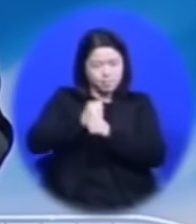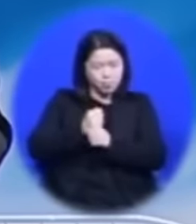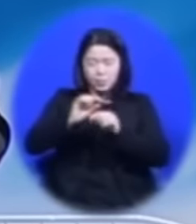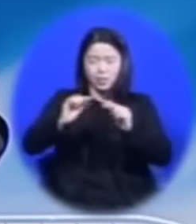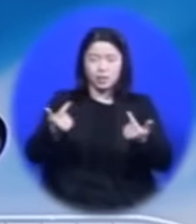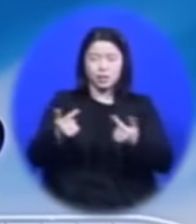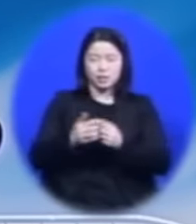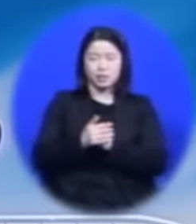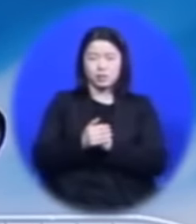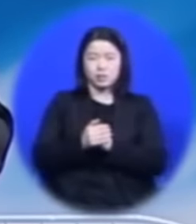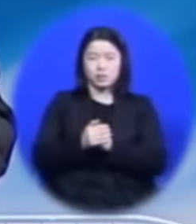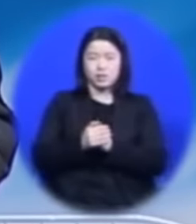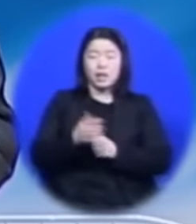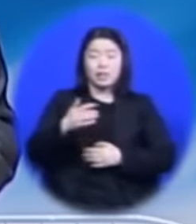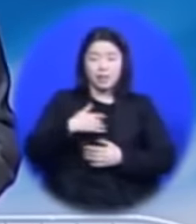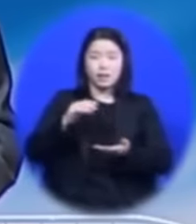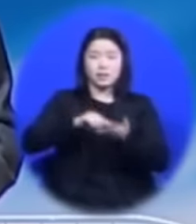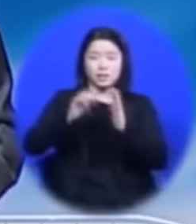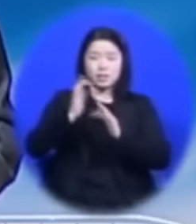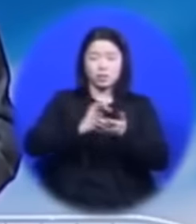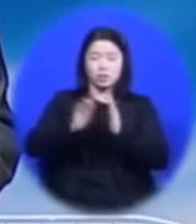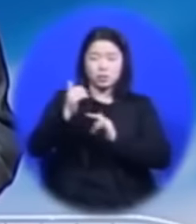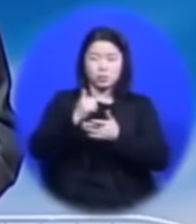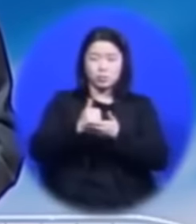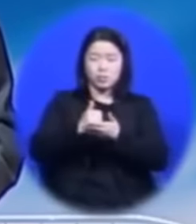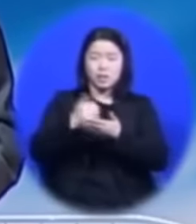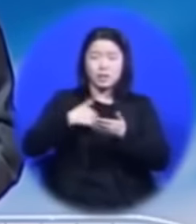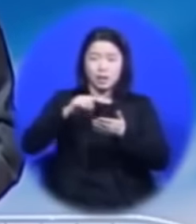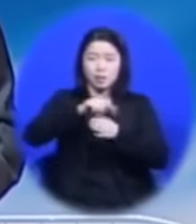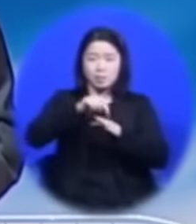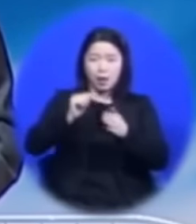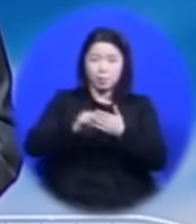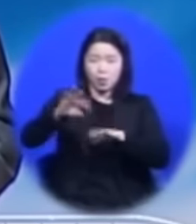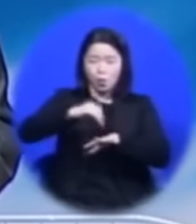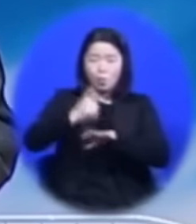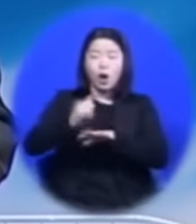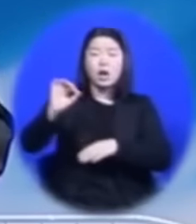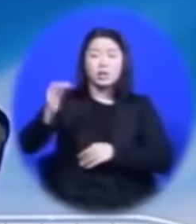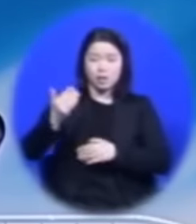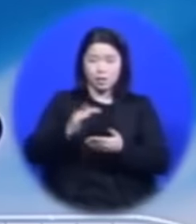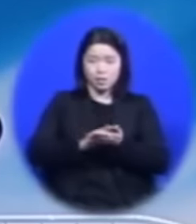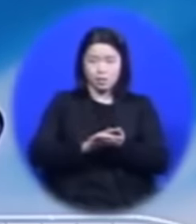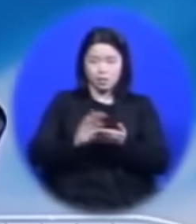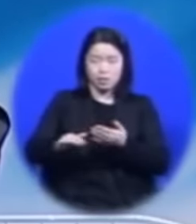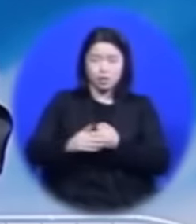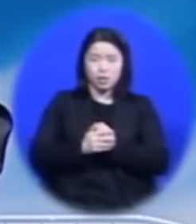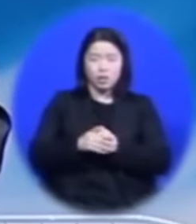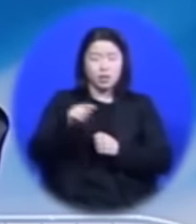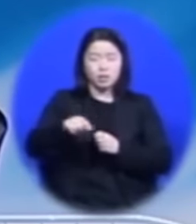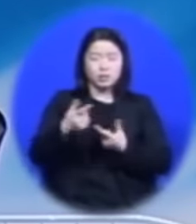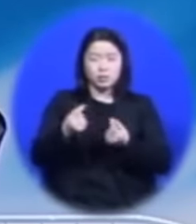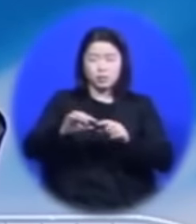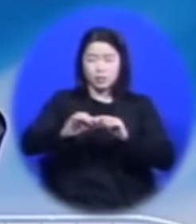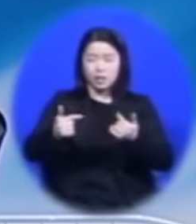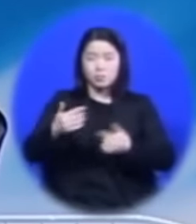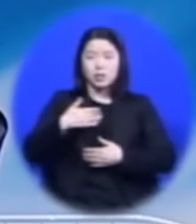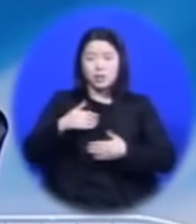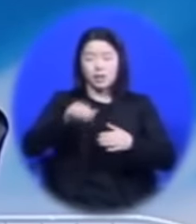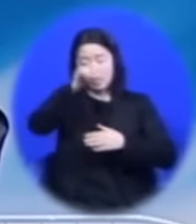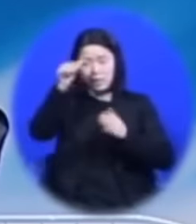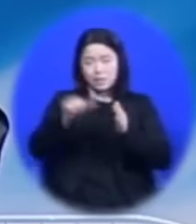거야. 예수님이 내 마음의 왕이 되셔야 돼. 그렇지 않으면 우리 인생에 소망이